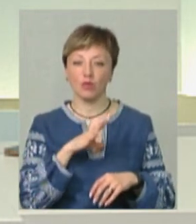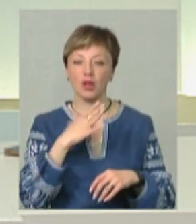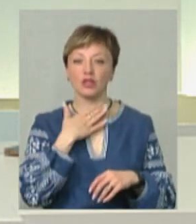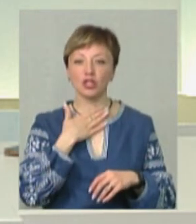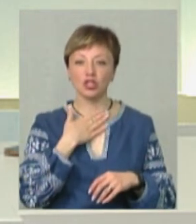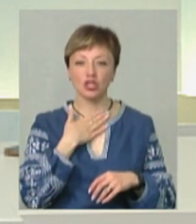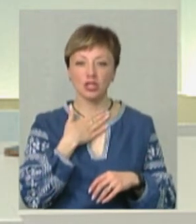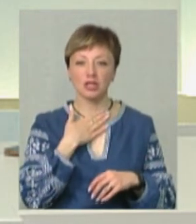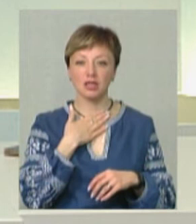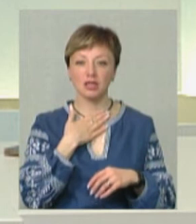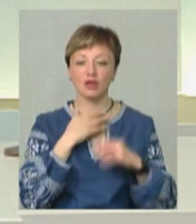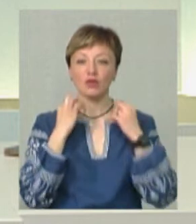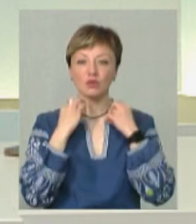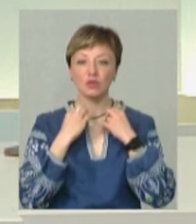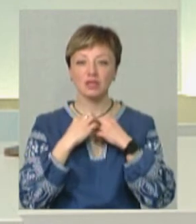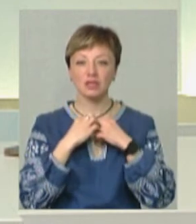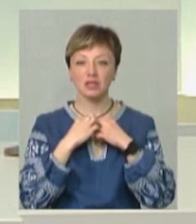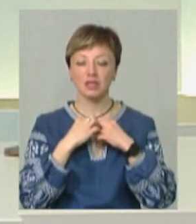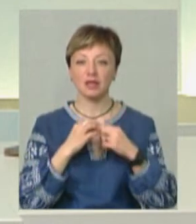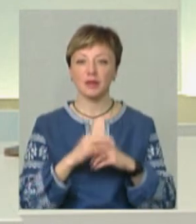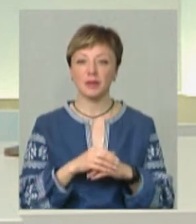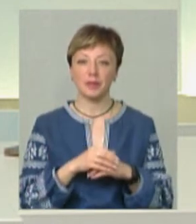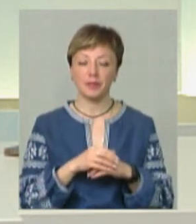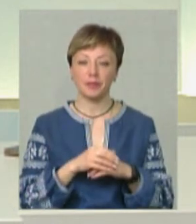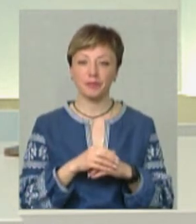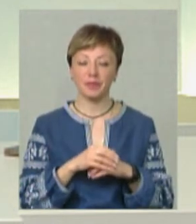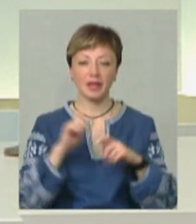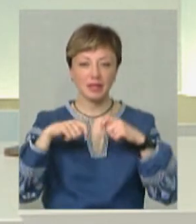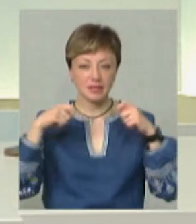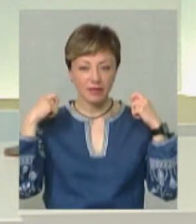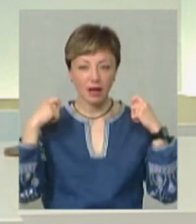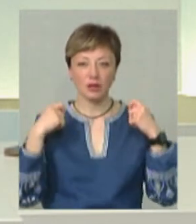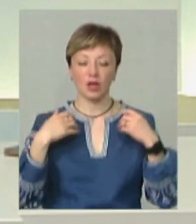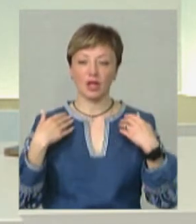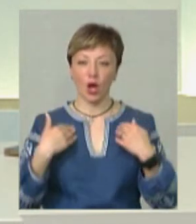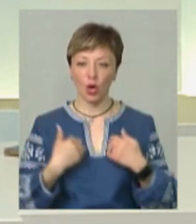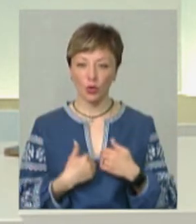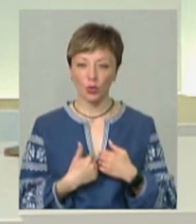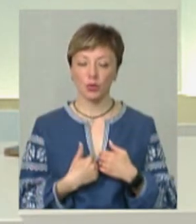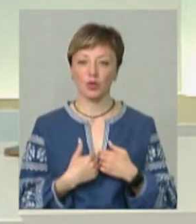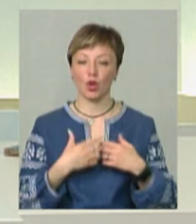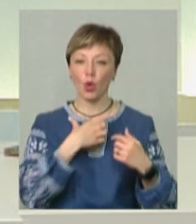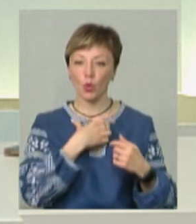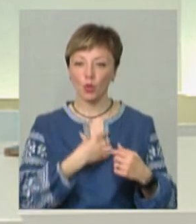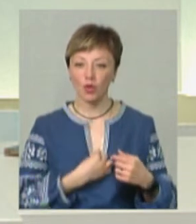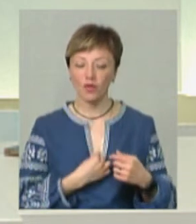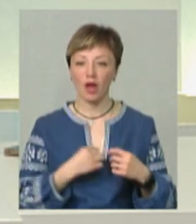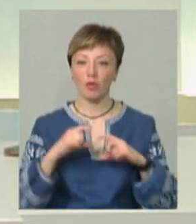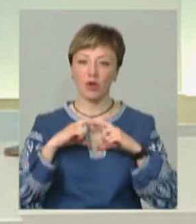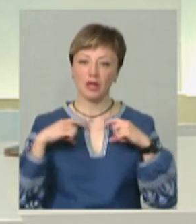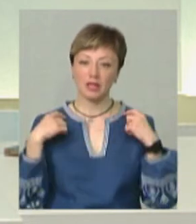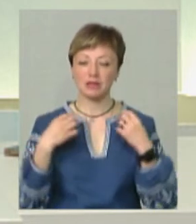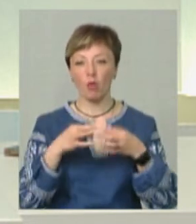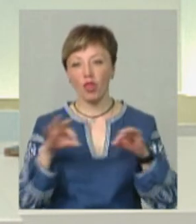нашийні, тобто вузькі такі стрічечки на шию, на зв'язочках, вони були нагрудні, тобто кутові або лінійні,